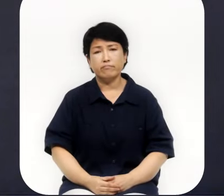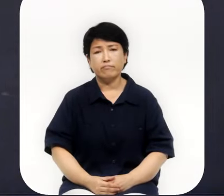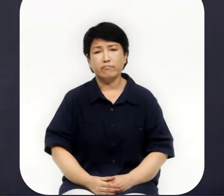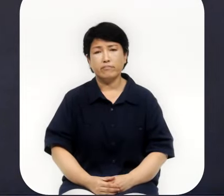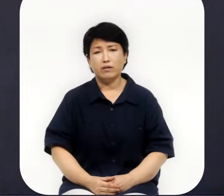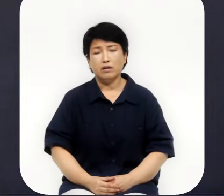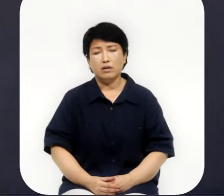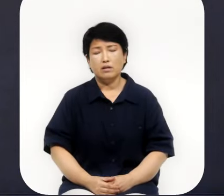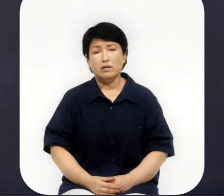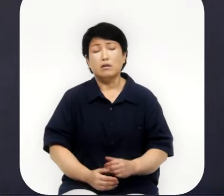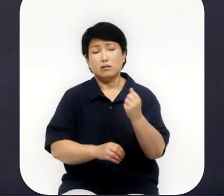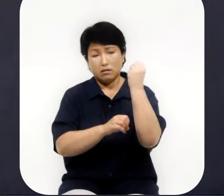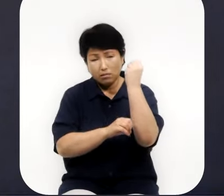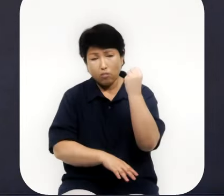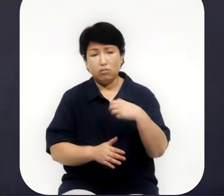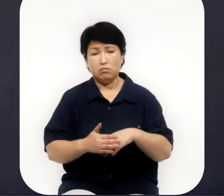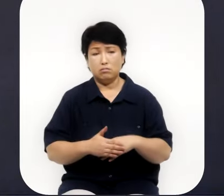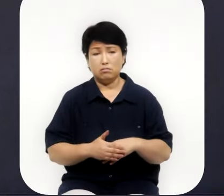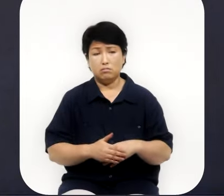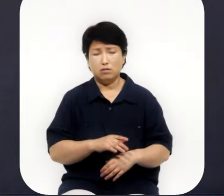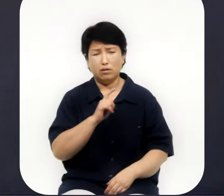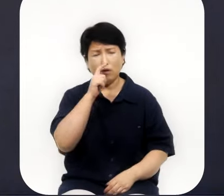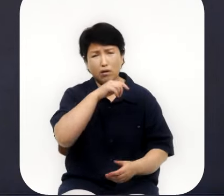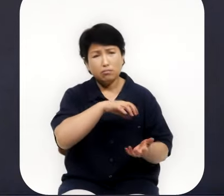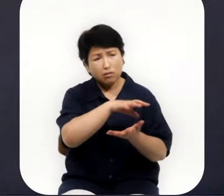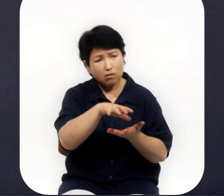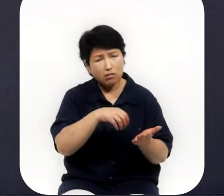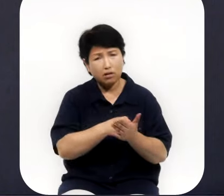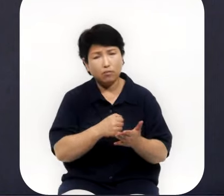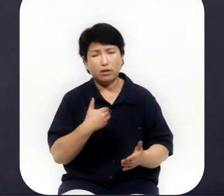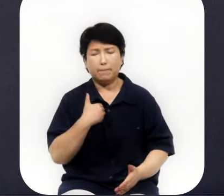이제 기본적으로 반대하되